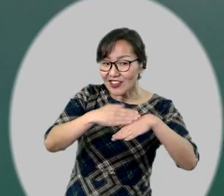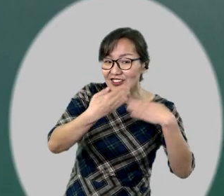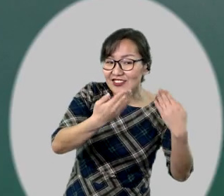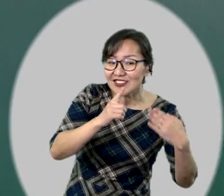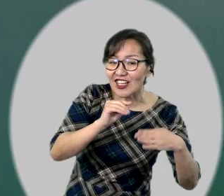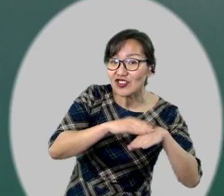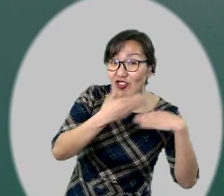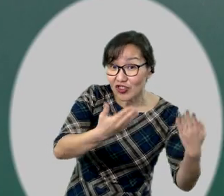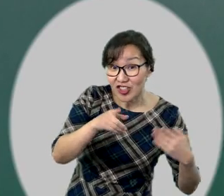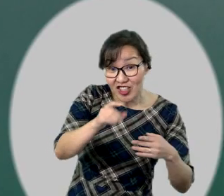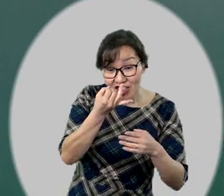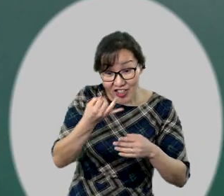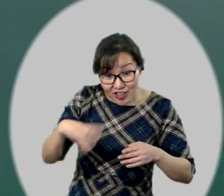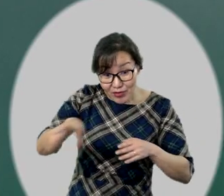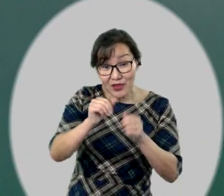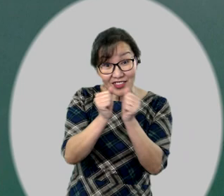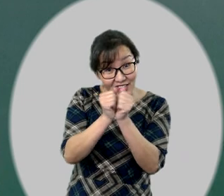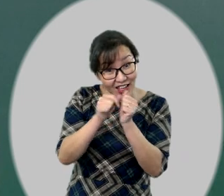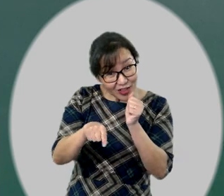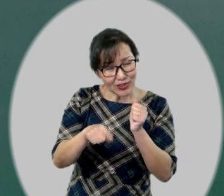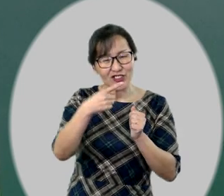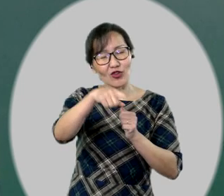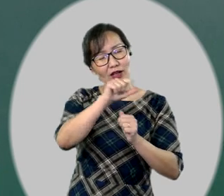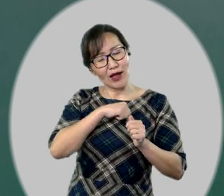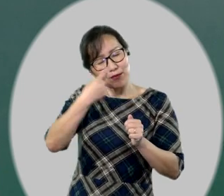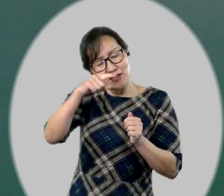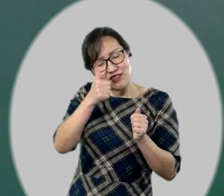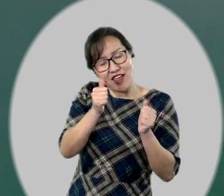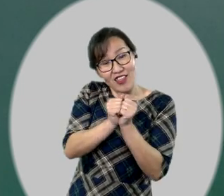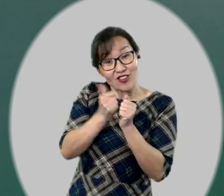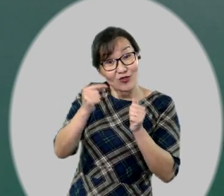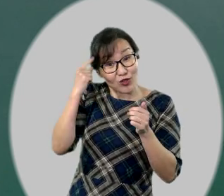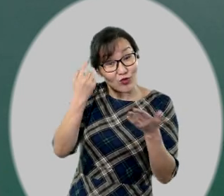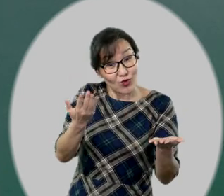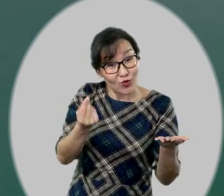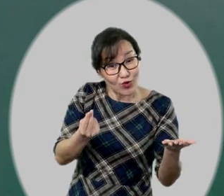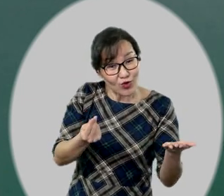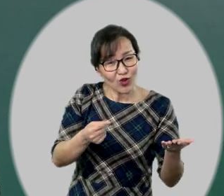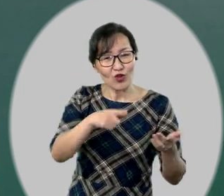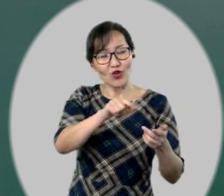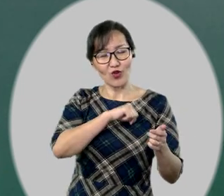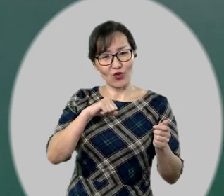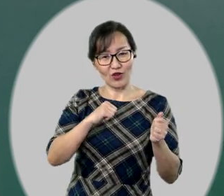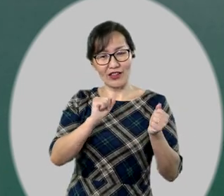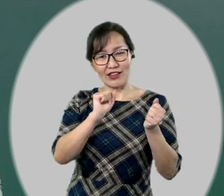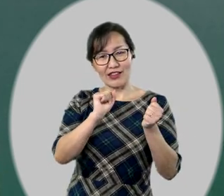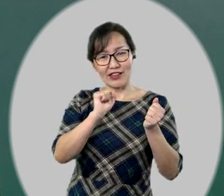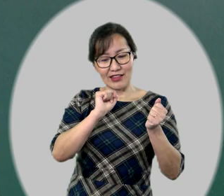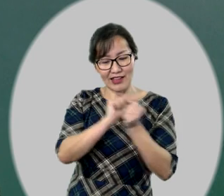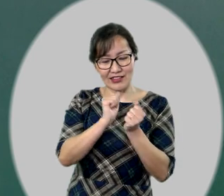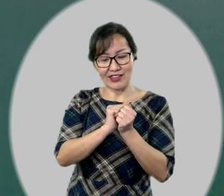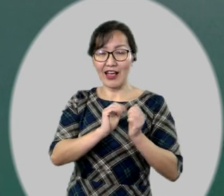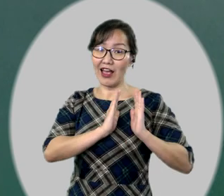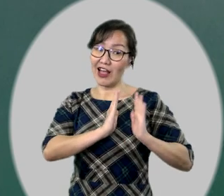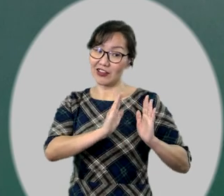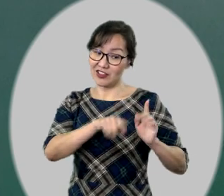Эмэл найдзийг маан чинний хөвд, хамгээн сайна найдзийг чүй батачаға. Тэгүйл, чий янг тэр найдзийг дай, энэ байж